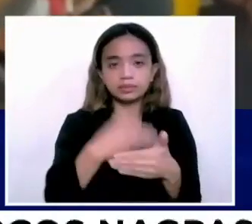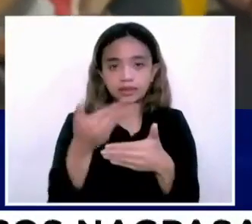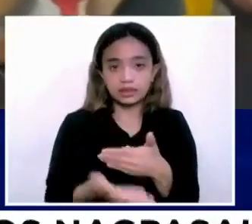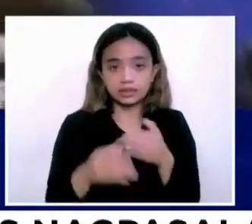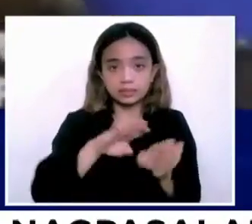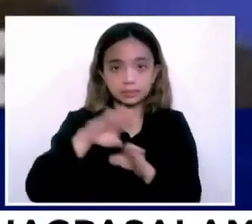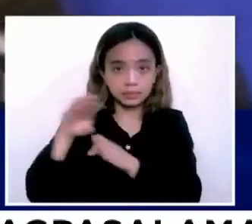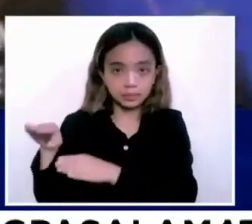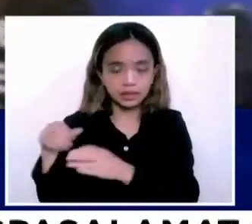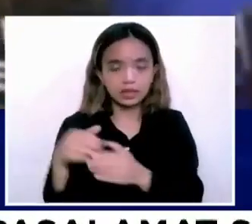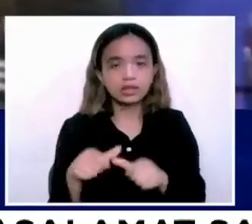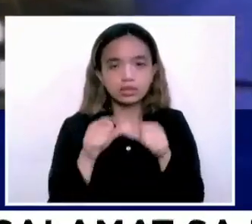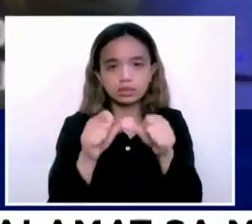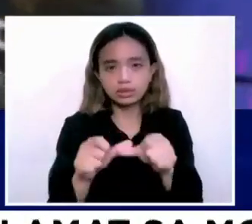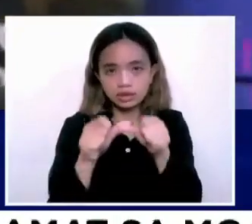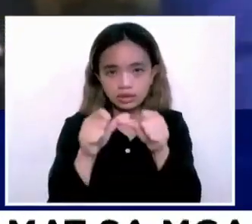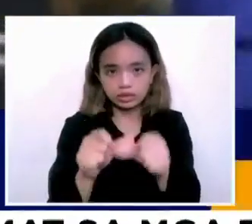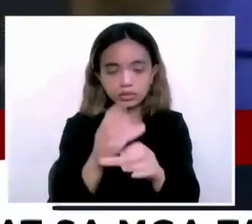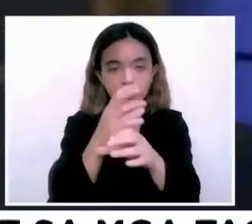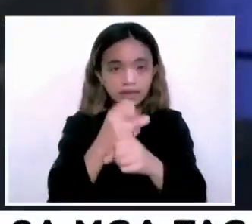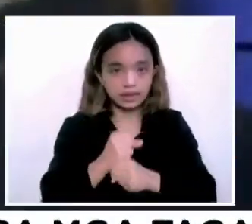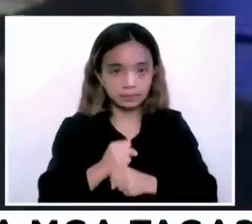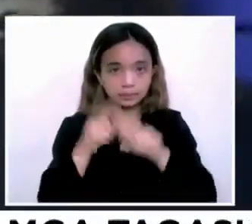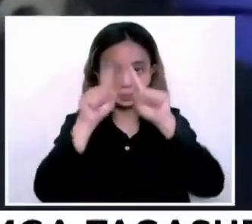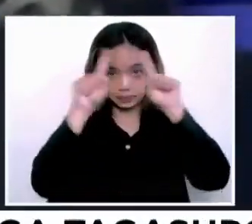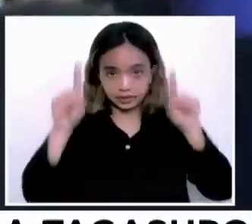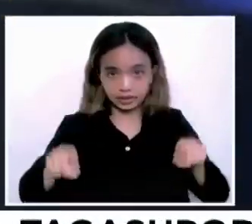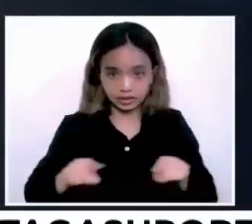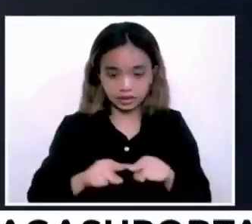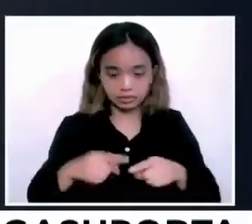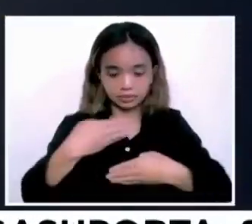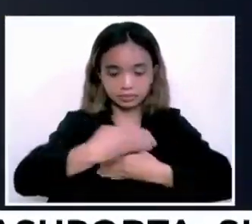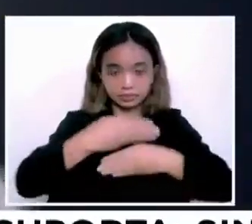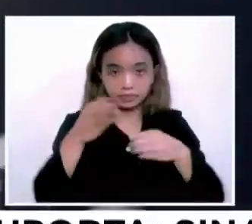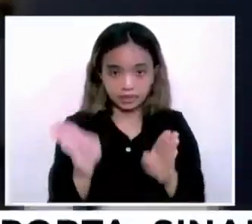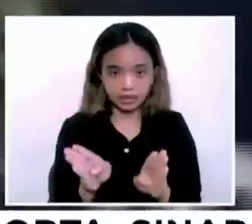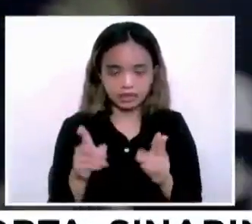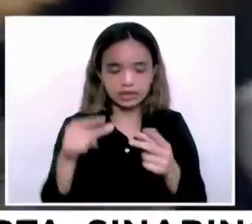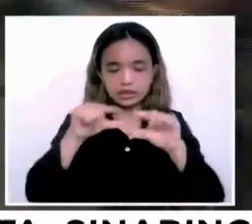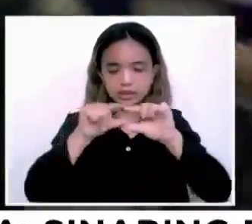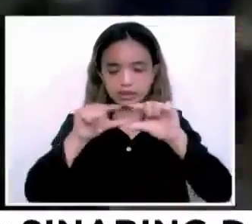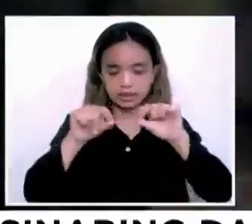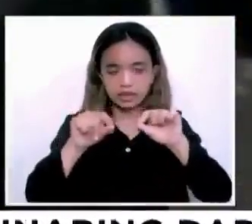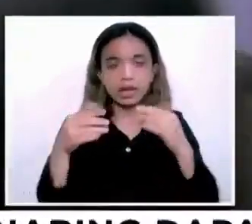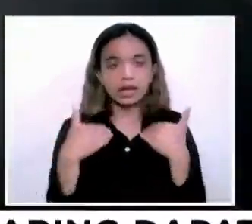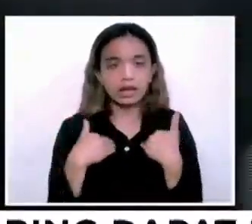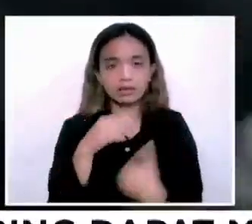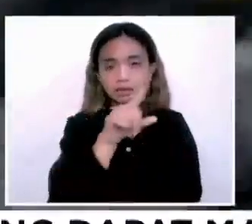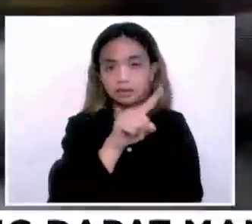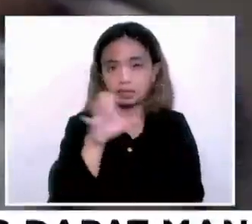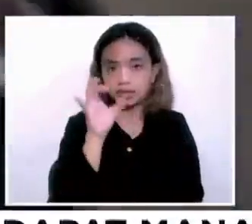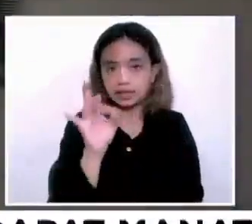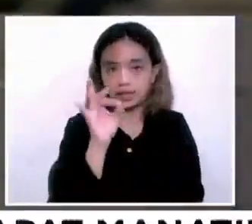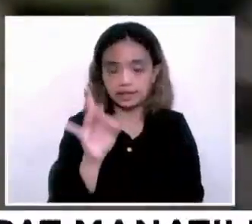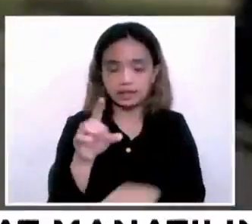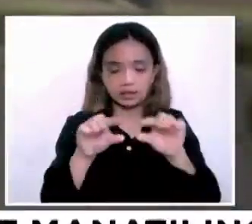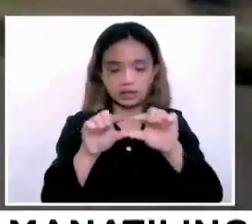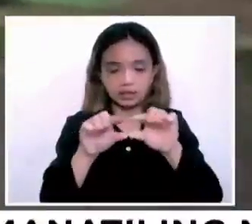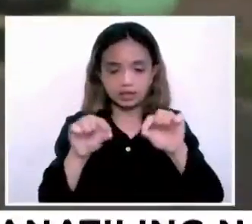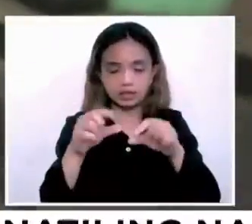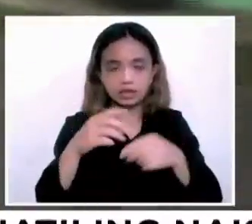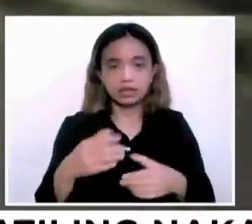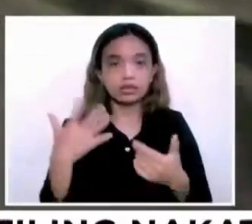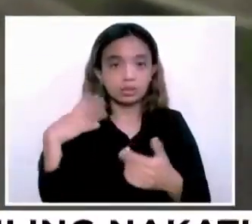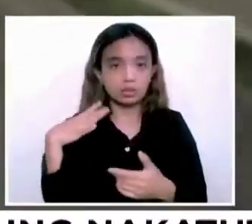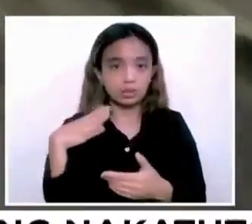mga ballot boxes at SD cards dito sa Caloocan City Hall. Nasa 118 na ballot boxes at SD cards pa yung kanilang hinihintay